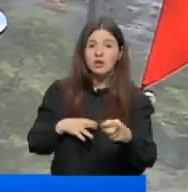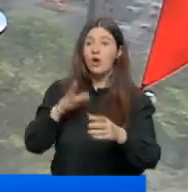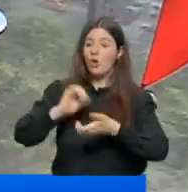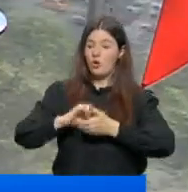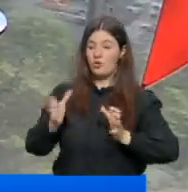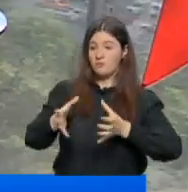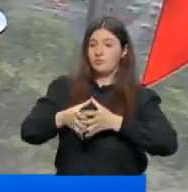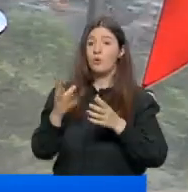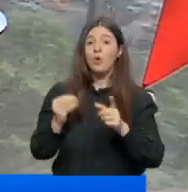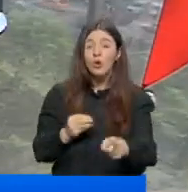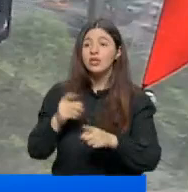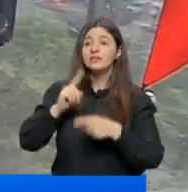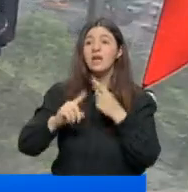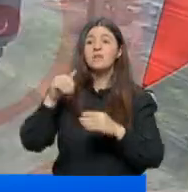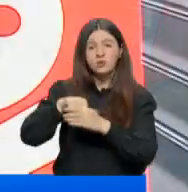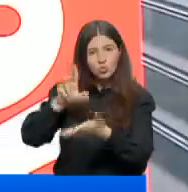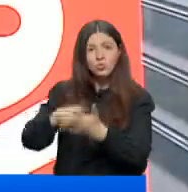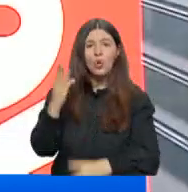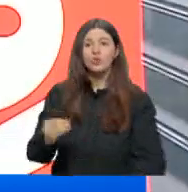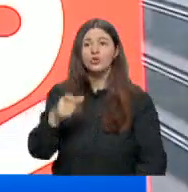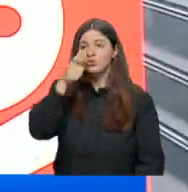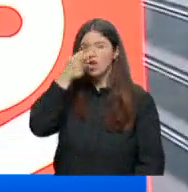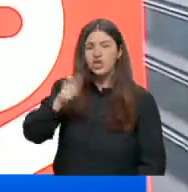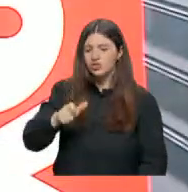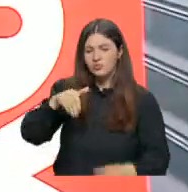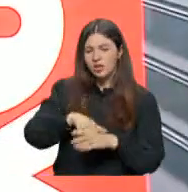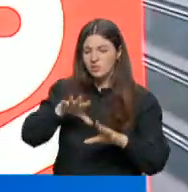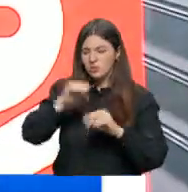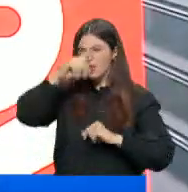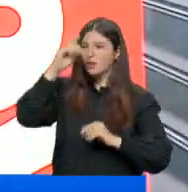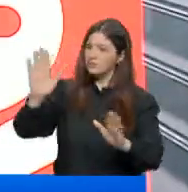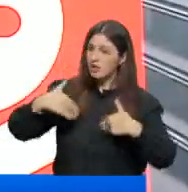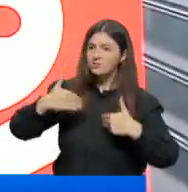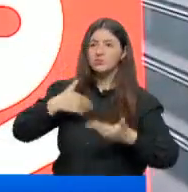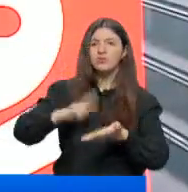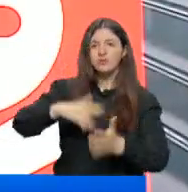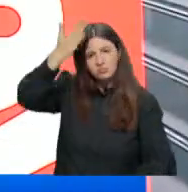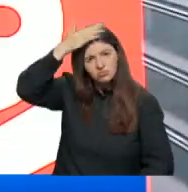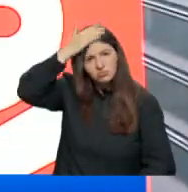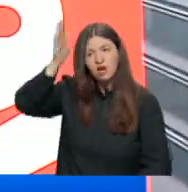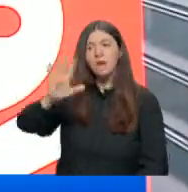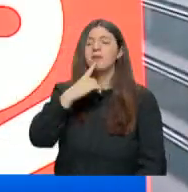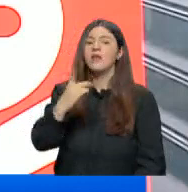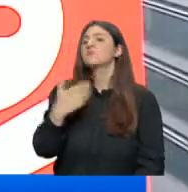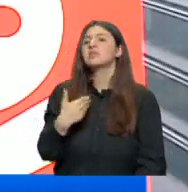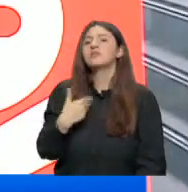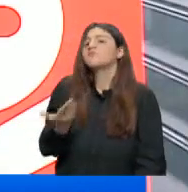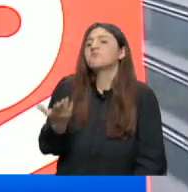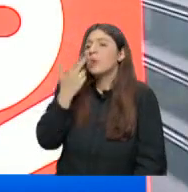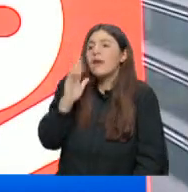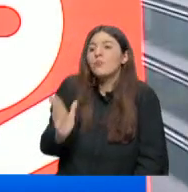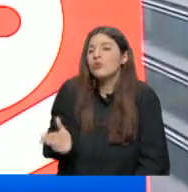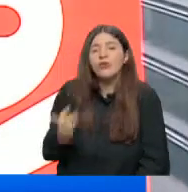olun. Siyasi partilere de üye olun. Bakın Türkiye İşçi Partisi bütün emekçilerin partisi. Gerçekten üye olsa başımızın üzerinde yeri var. Ama diyelim ki bizi